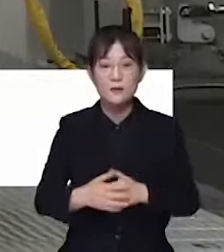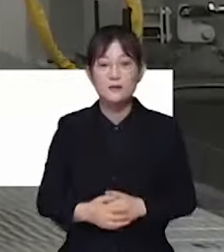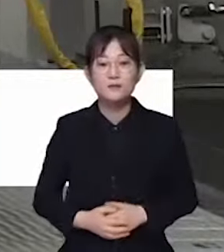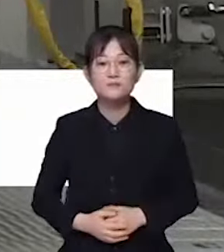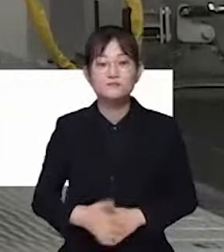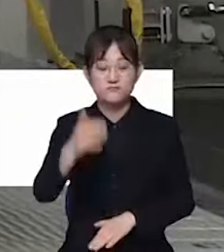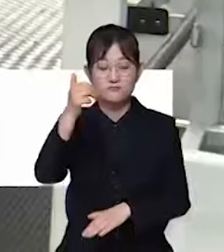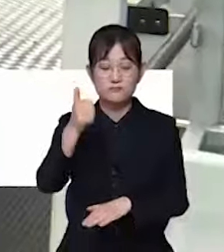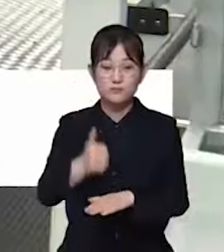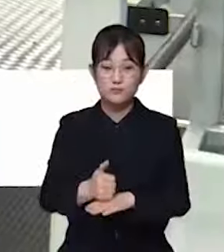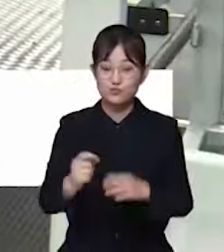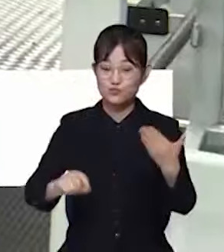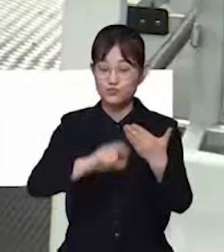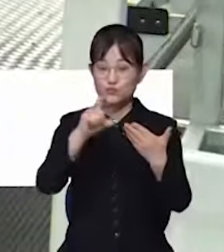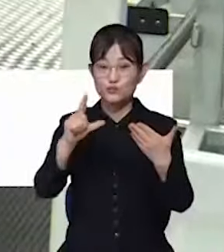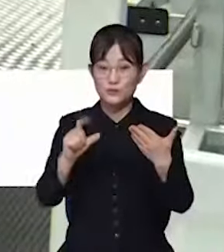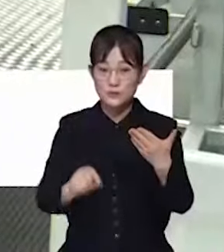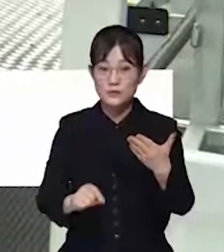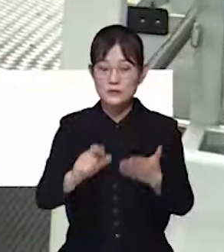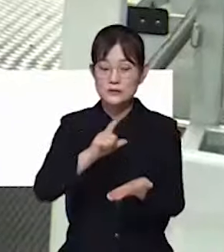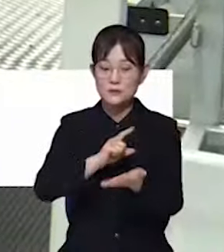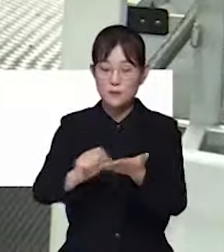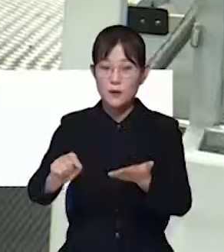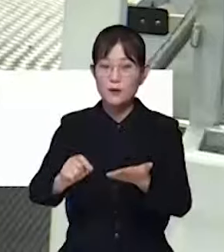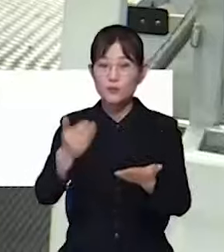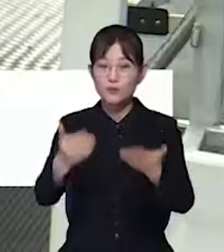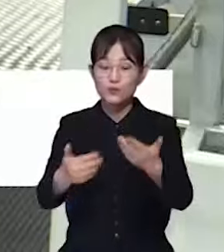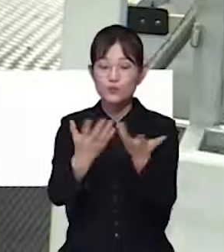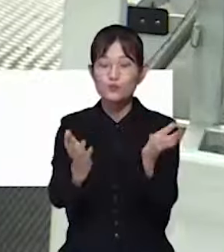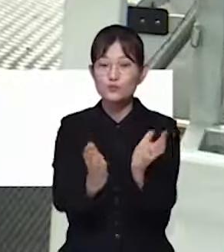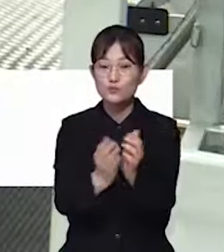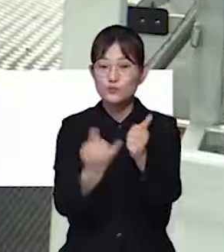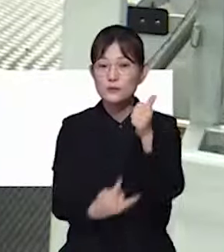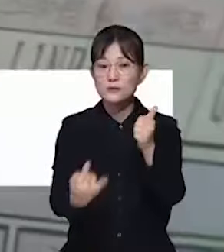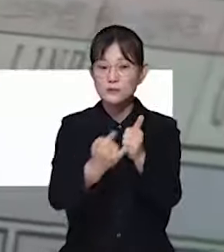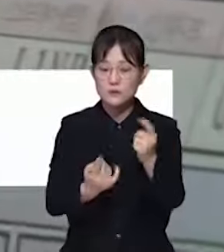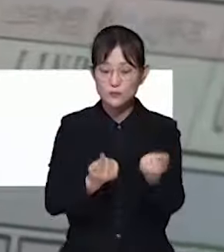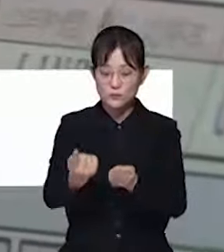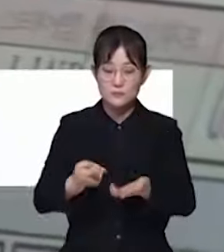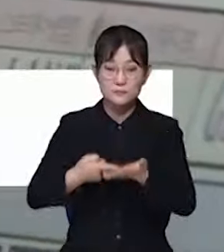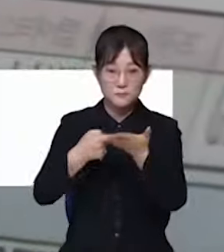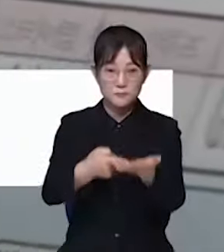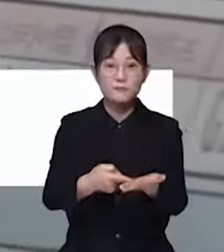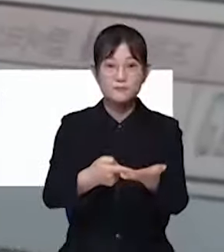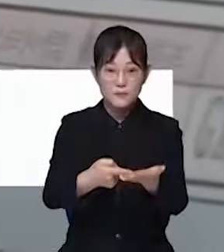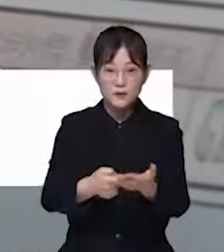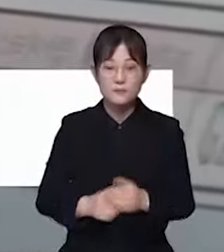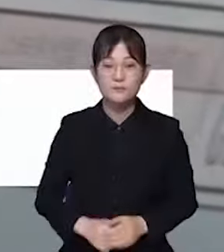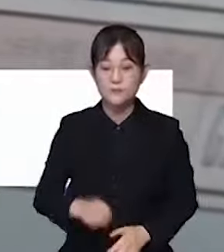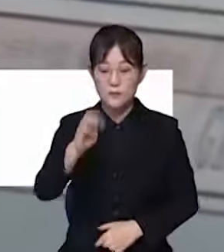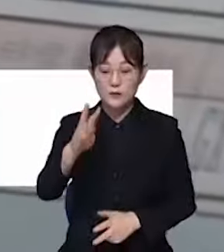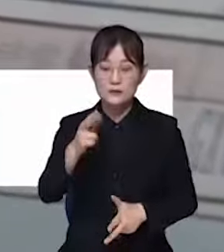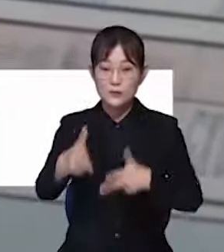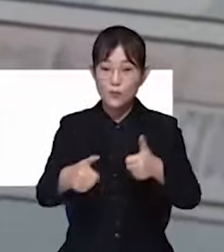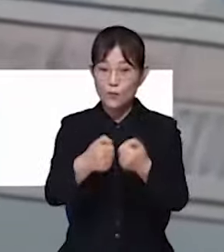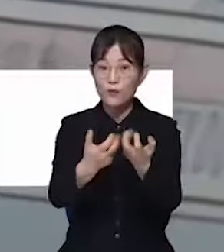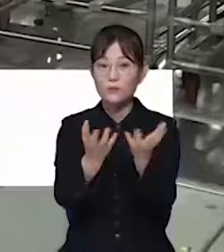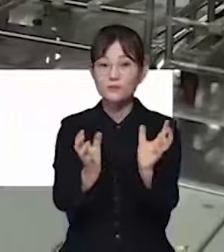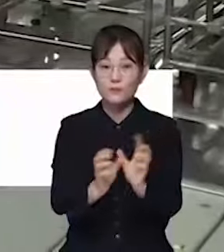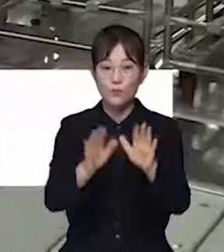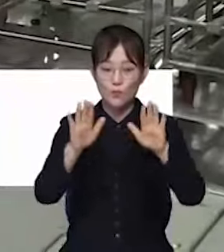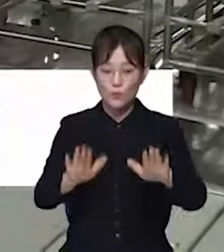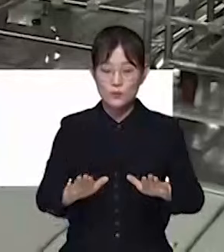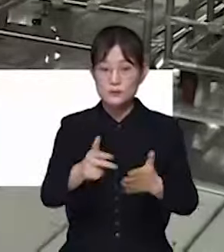못하자 지난달 전남지방노동위원회에 쟁의 조정 신청서를 제출했습니다. 이에 대해 광주상공회의소는